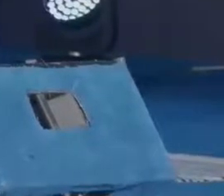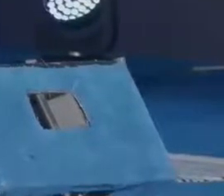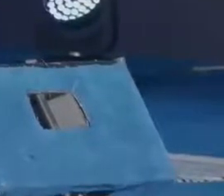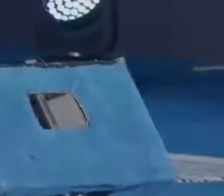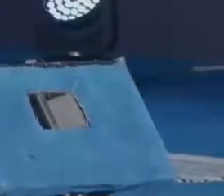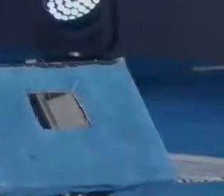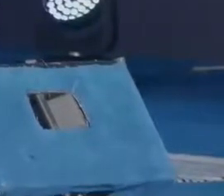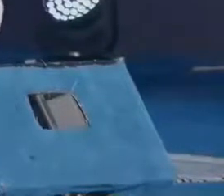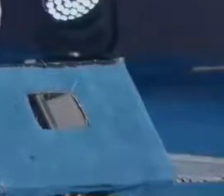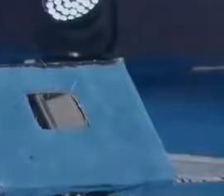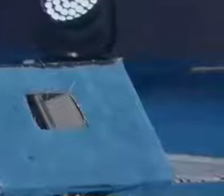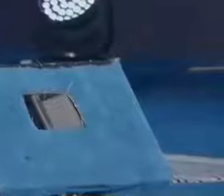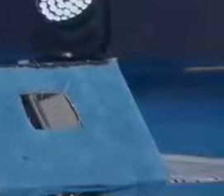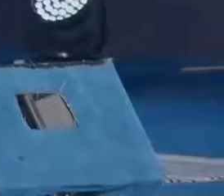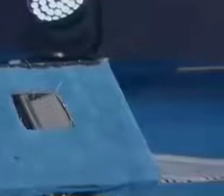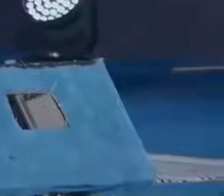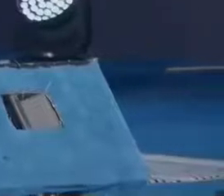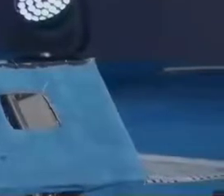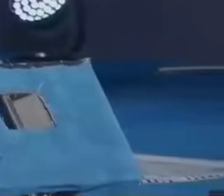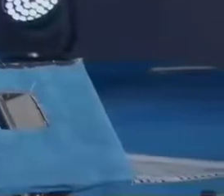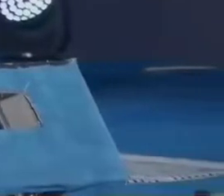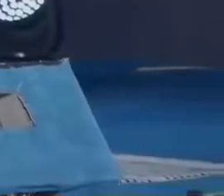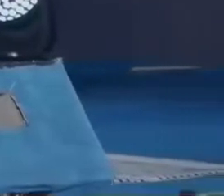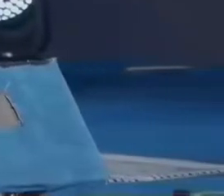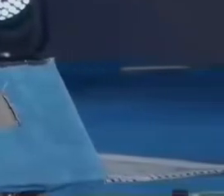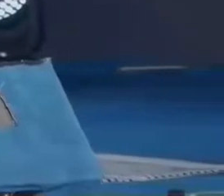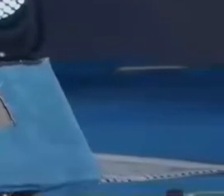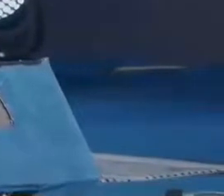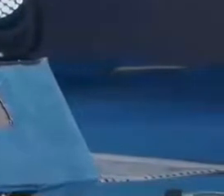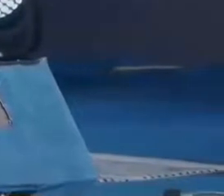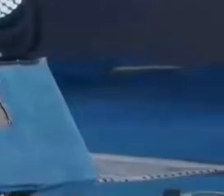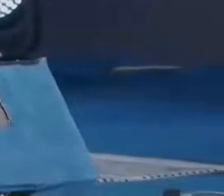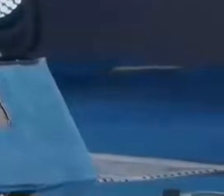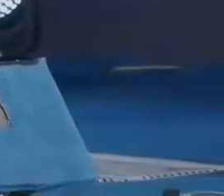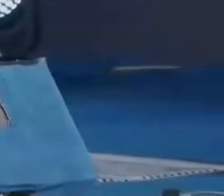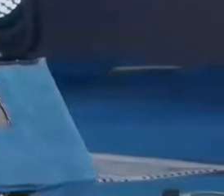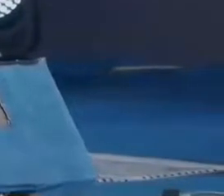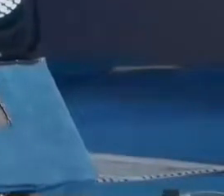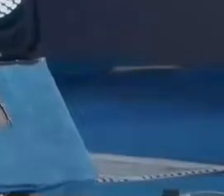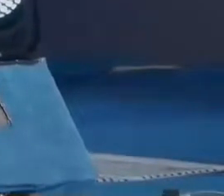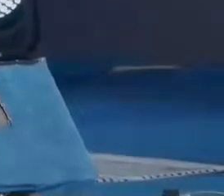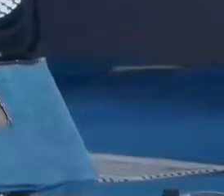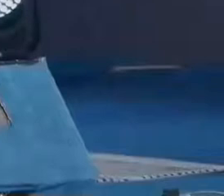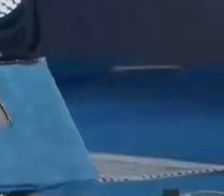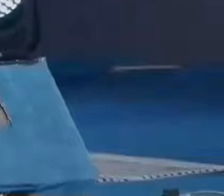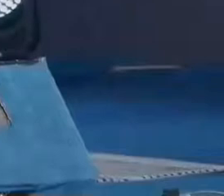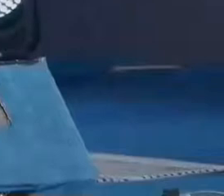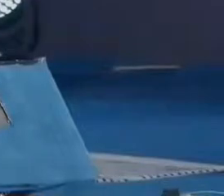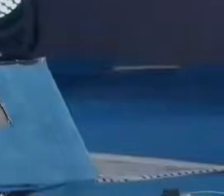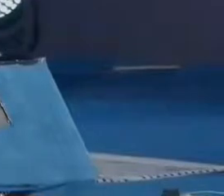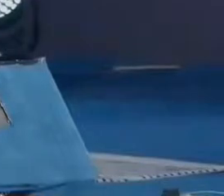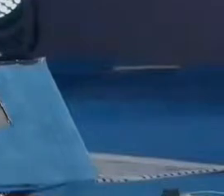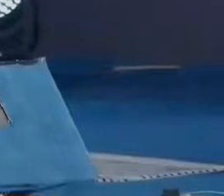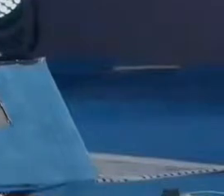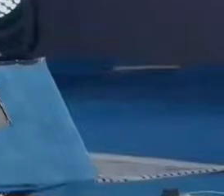et je me relaxe, et la plante de mes pieds est seulement ici, dans ce petit lieu convenable,